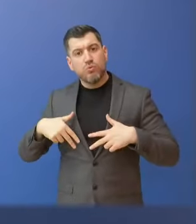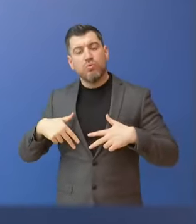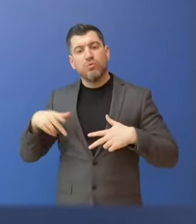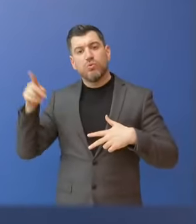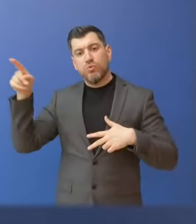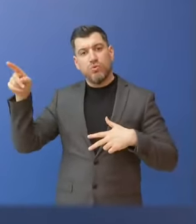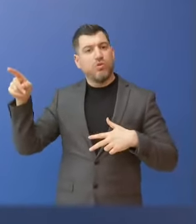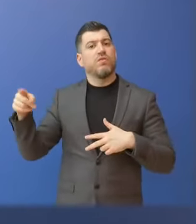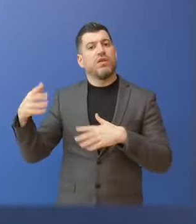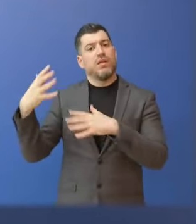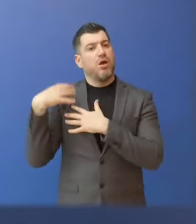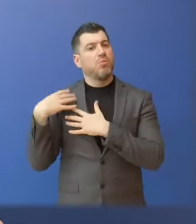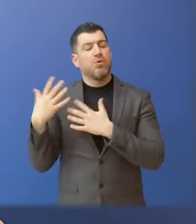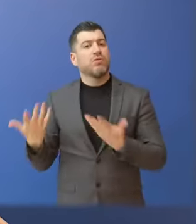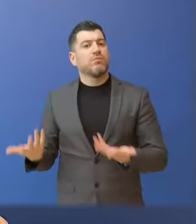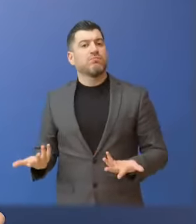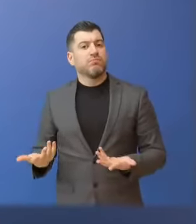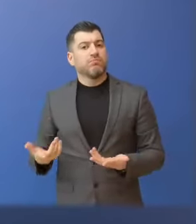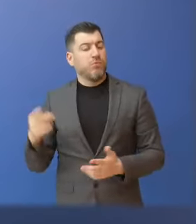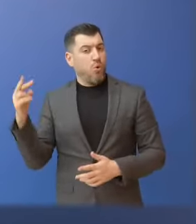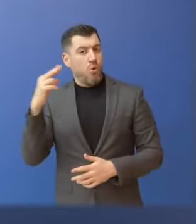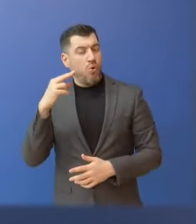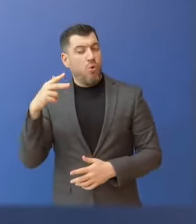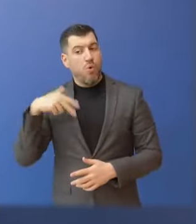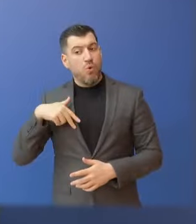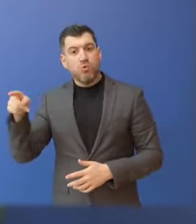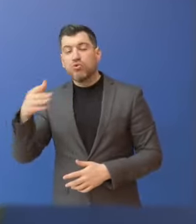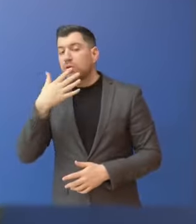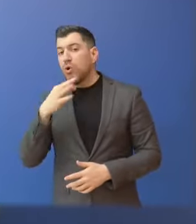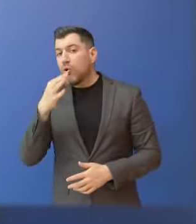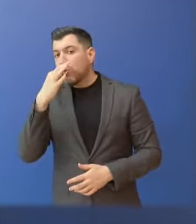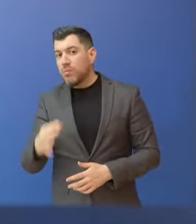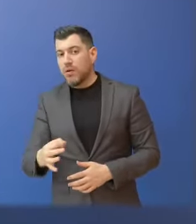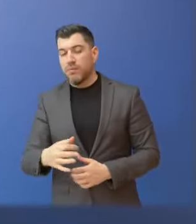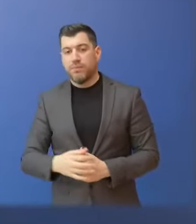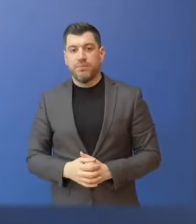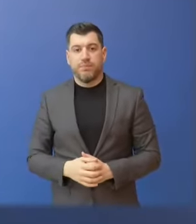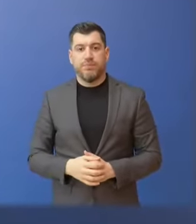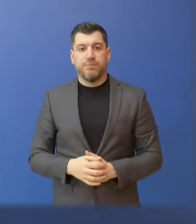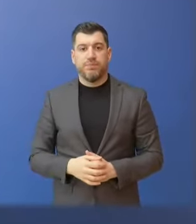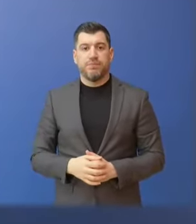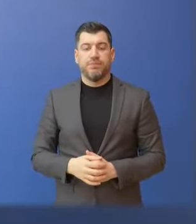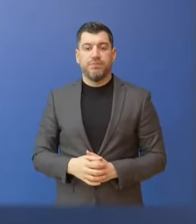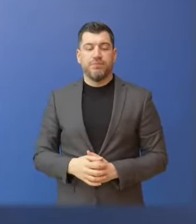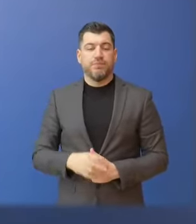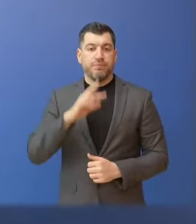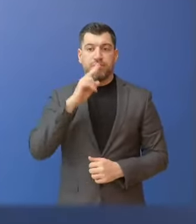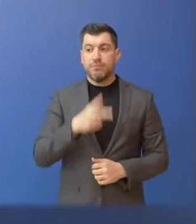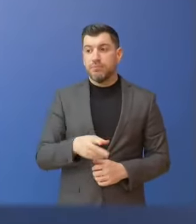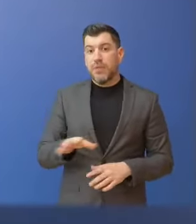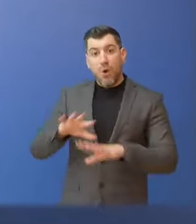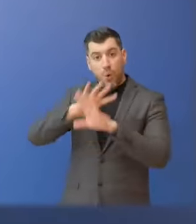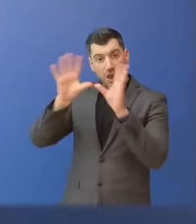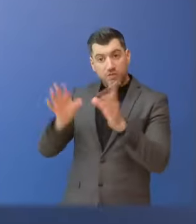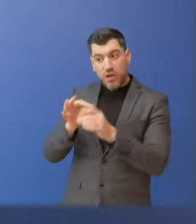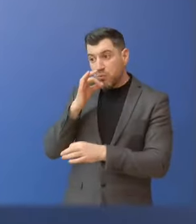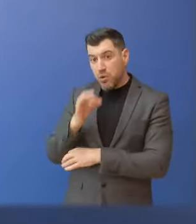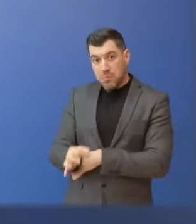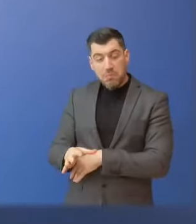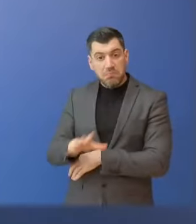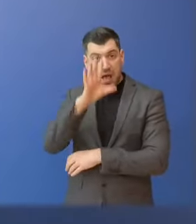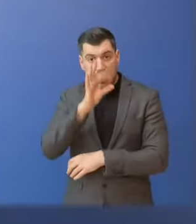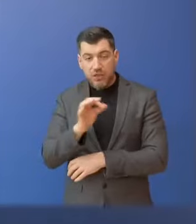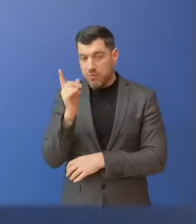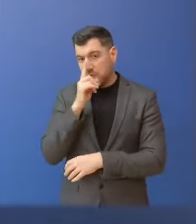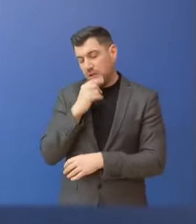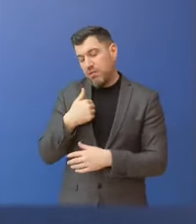λόγια του προέδρου εγώ δεν μπορώ να γνωρίζω ε αν αυτά τα οποία λέει οποιοσδήποτε ισχύουν ούτε μπορώ να